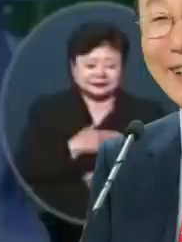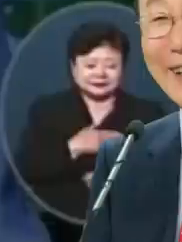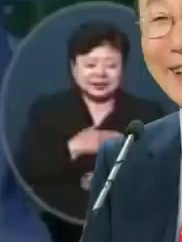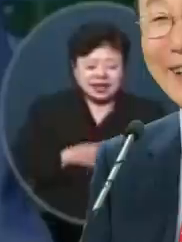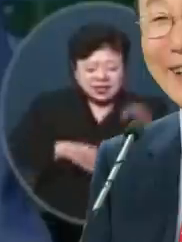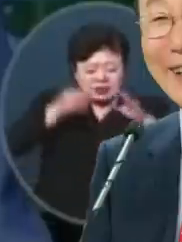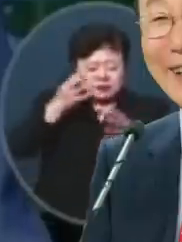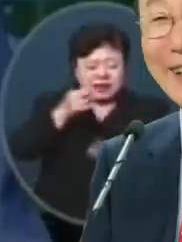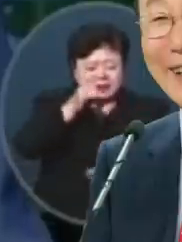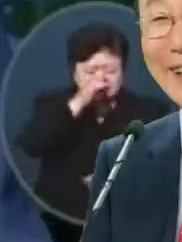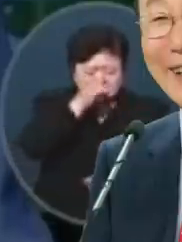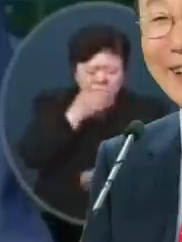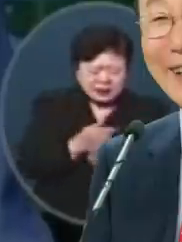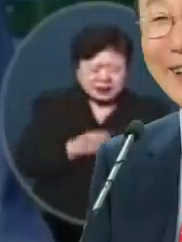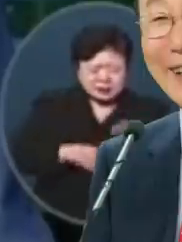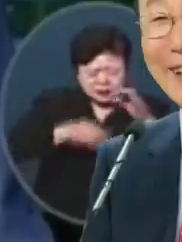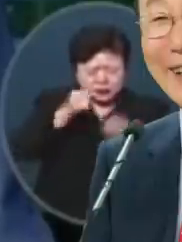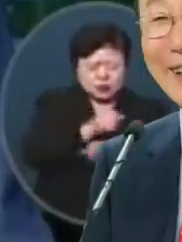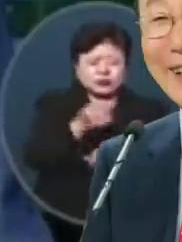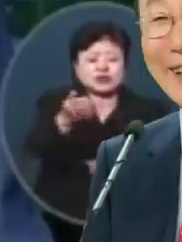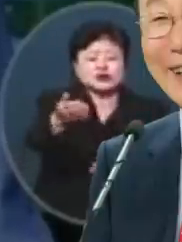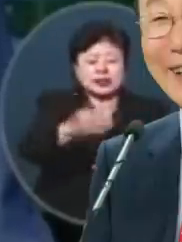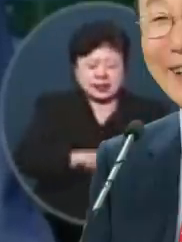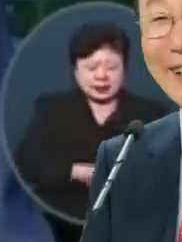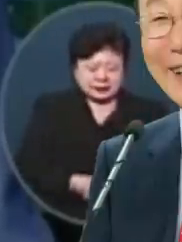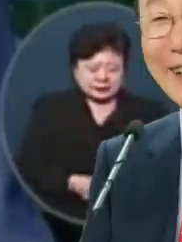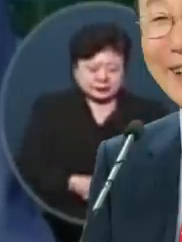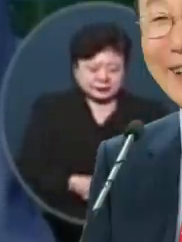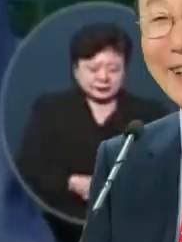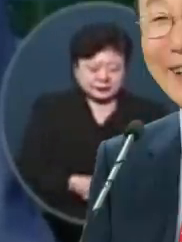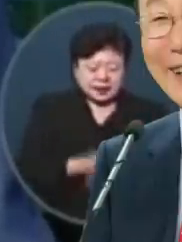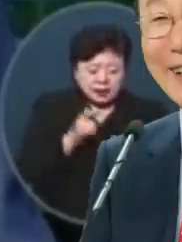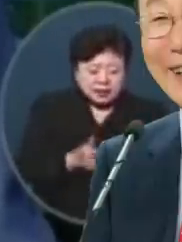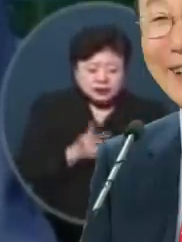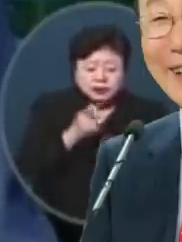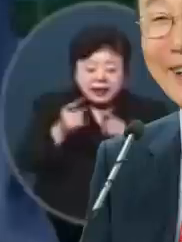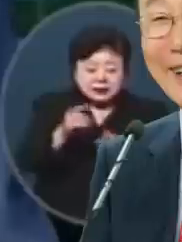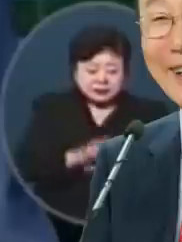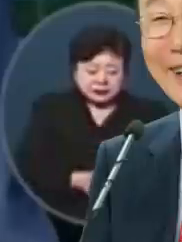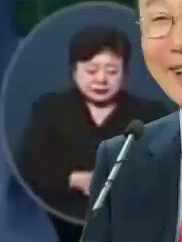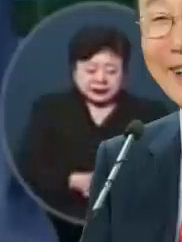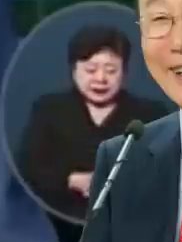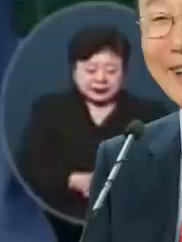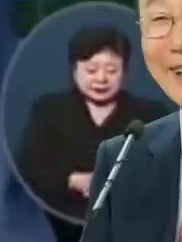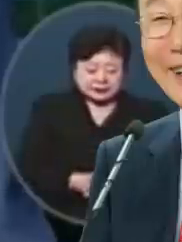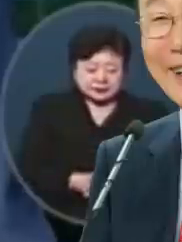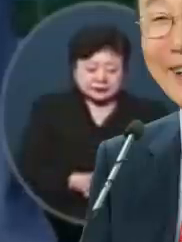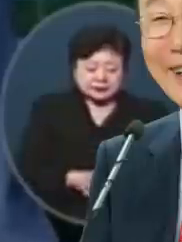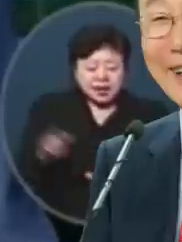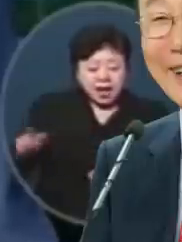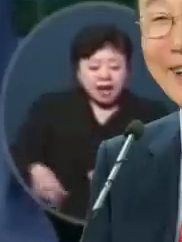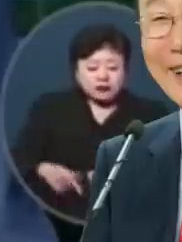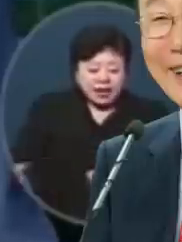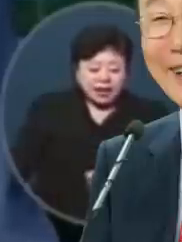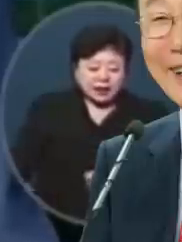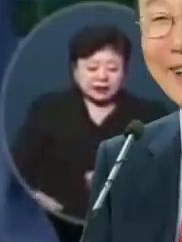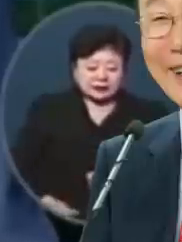실수가 많은 것처럼 다른 사람 실수도 용서해야 되는 것입니다. 예수님께서 말씀하기를 하루에